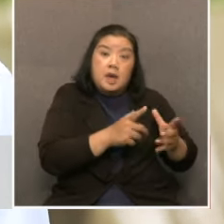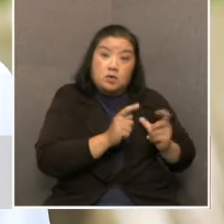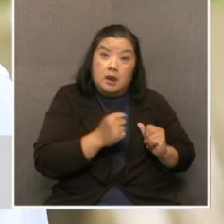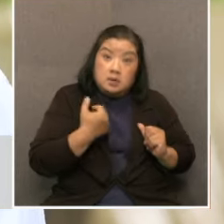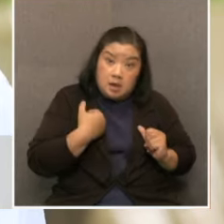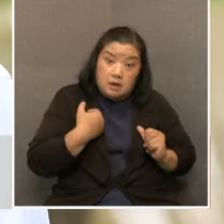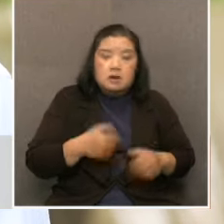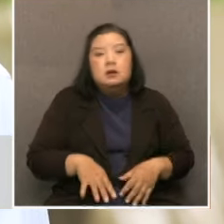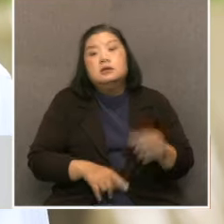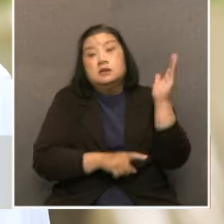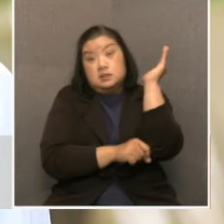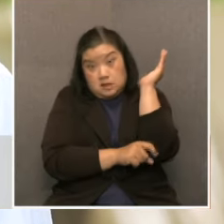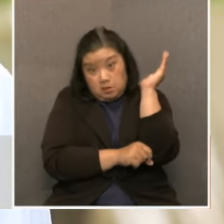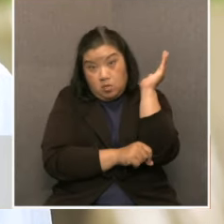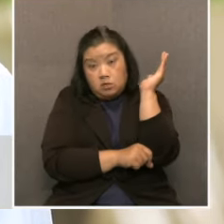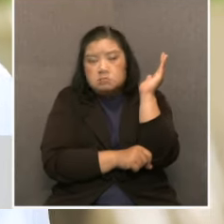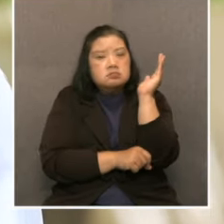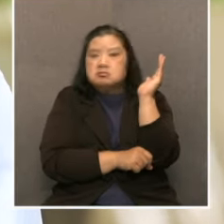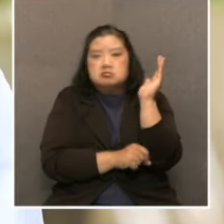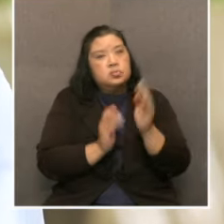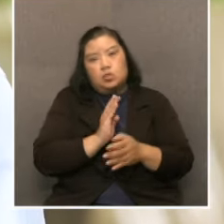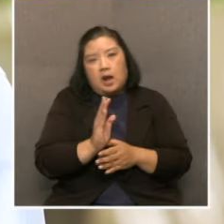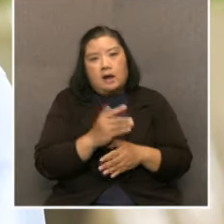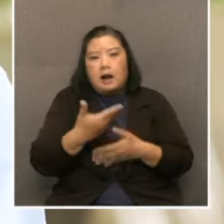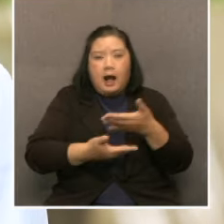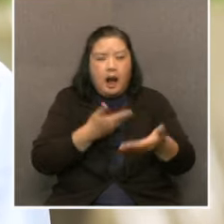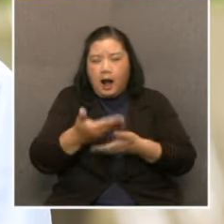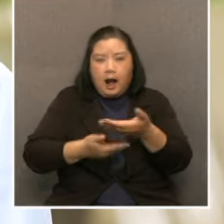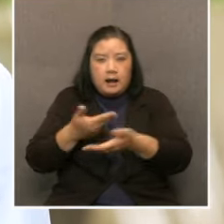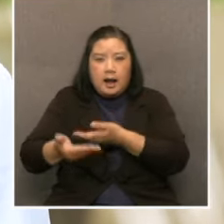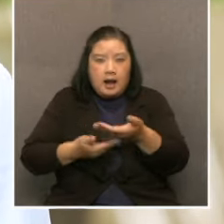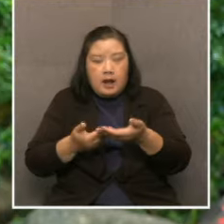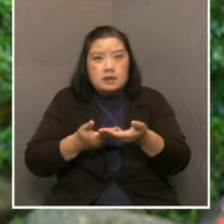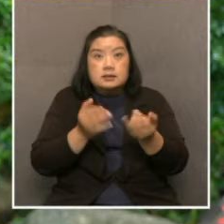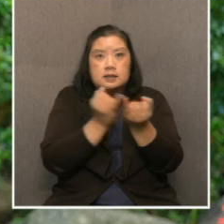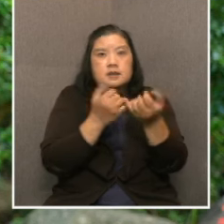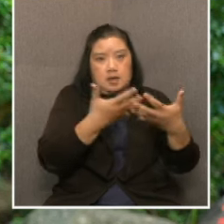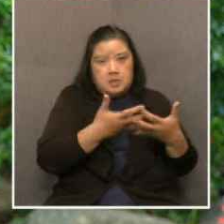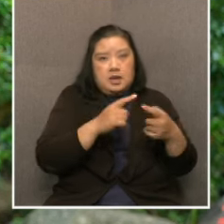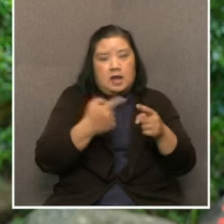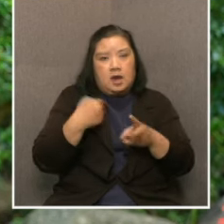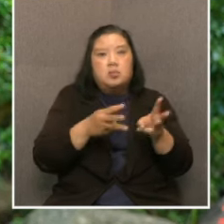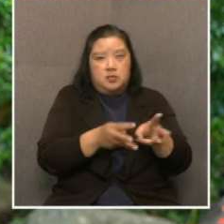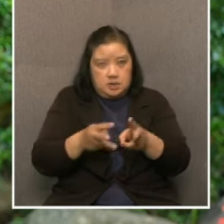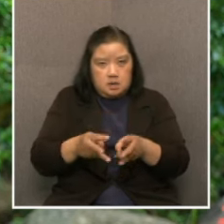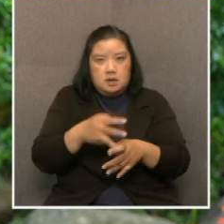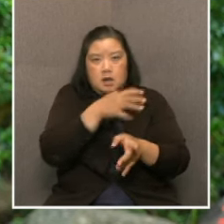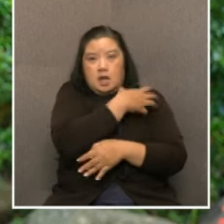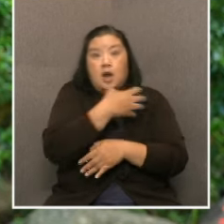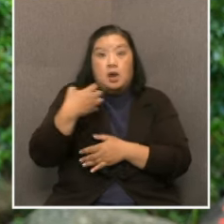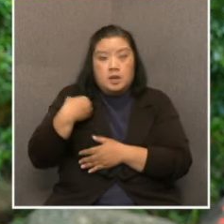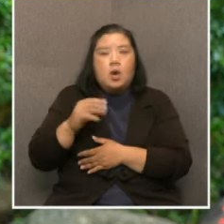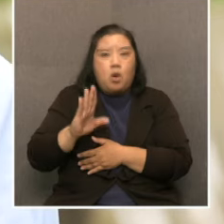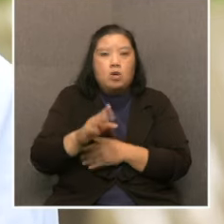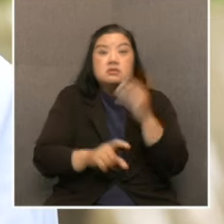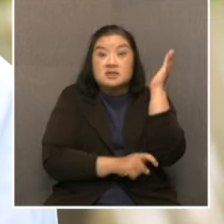ศและได้กำไรมหาศาลในขณะเดียวกันก็อยู่กับอเมริกัน ครับ แต่เขามีช่องทางพิเศษนโยบายต่างประเทศใหม่จะซับซ้อนขึ้นกว่าเดิมเยอะในส